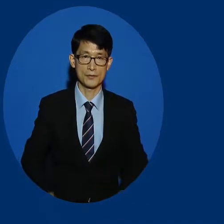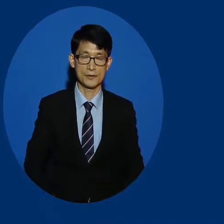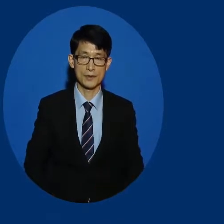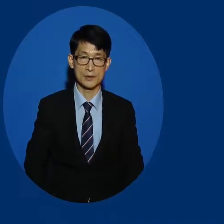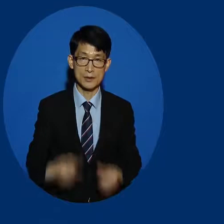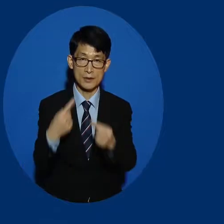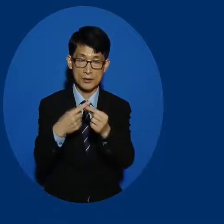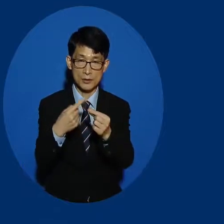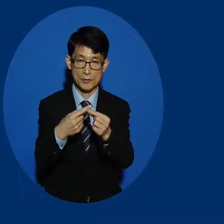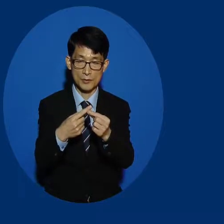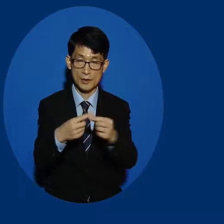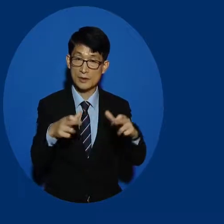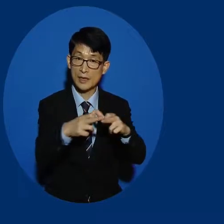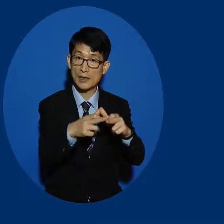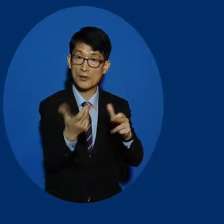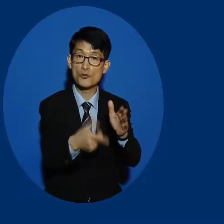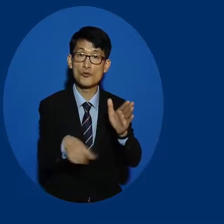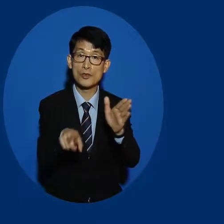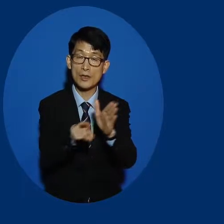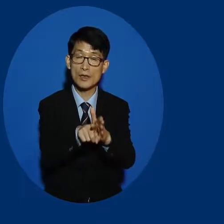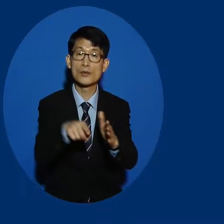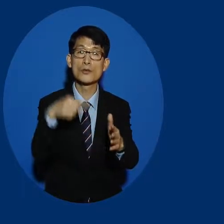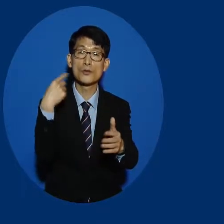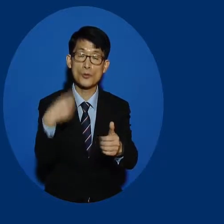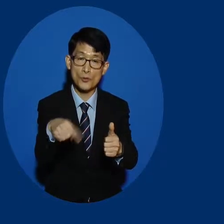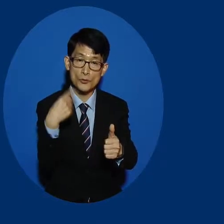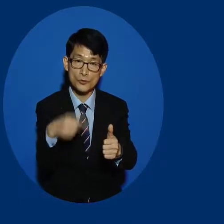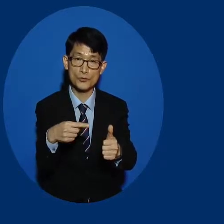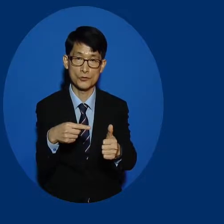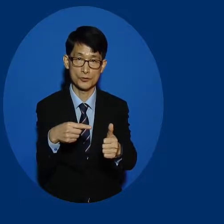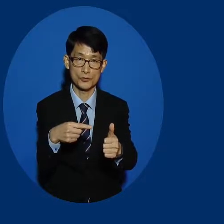첫째, 장애인을 위한 교육도 필요합니다.